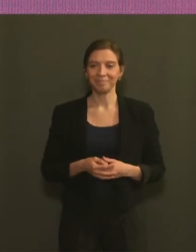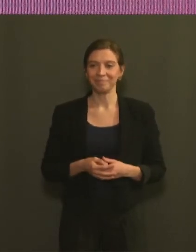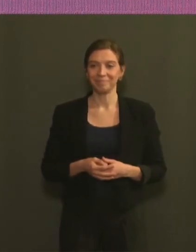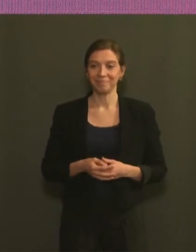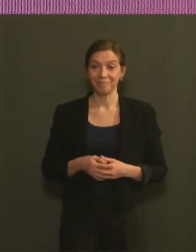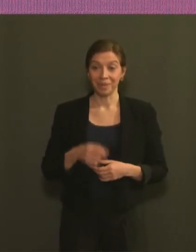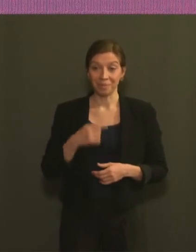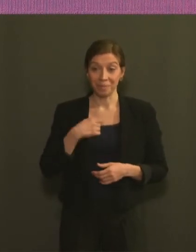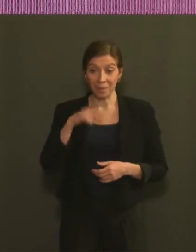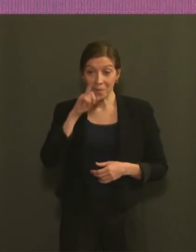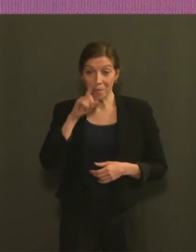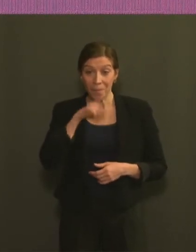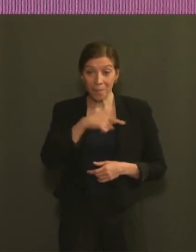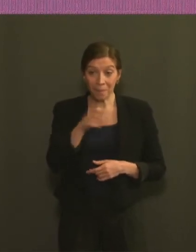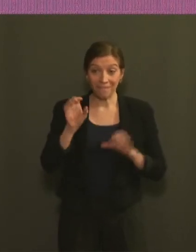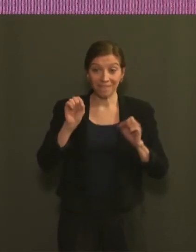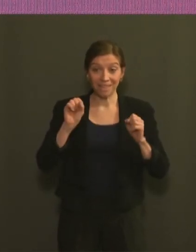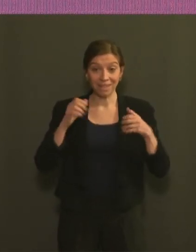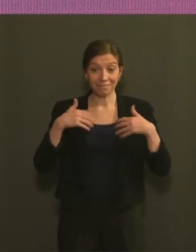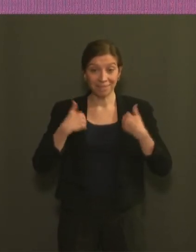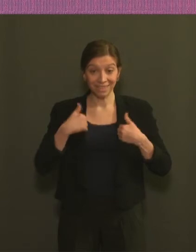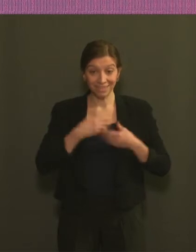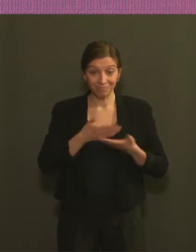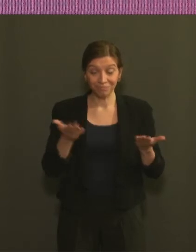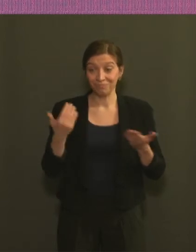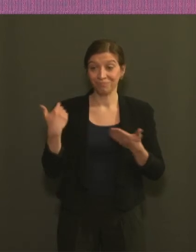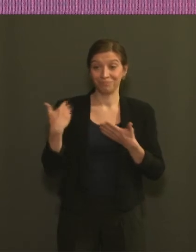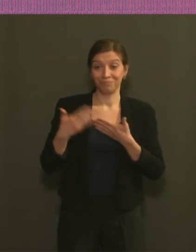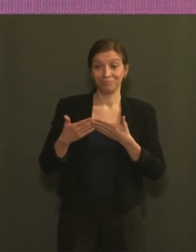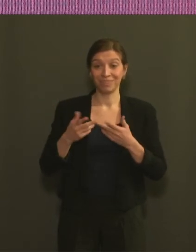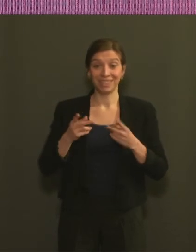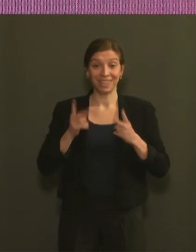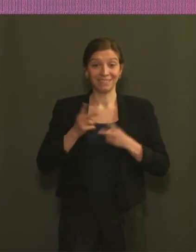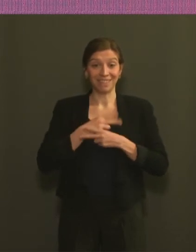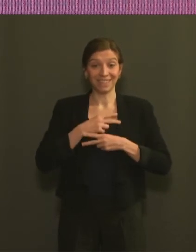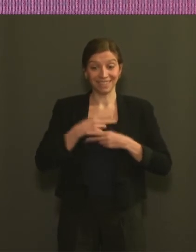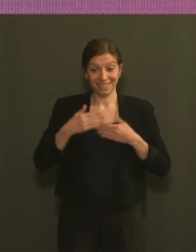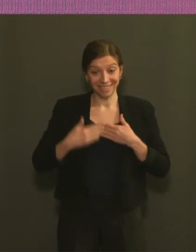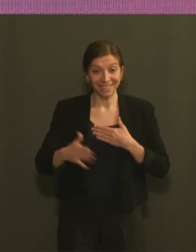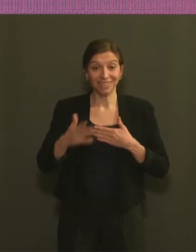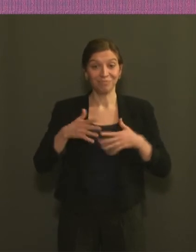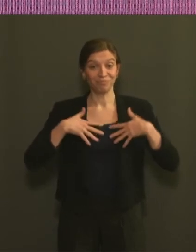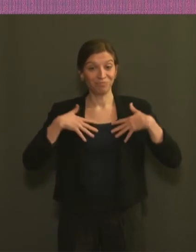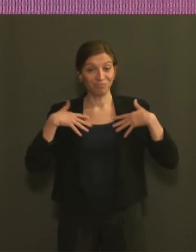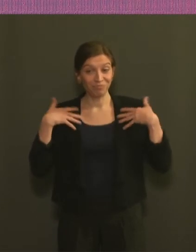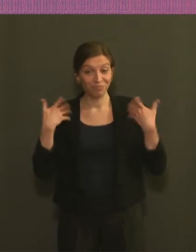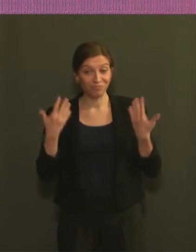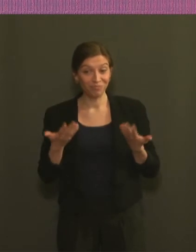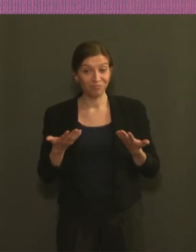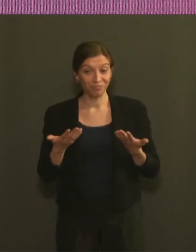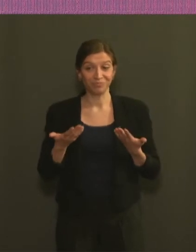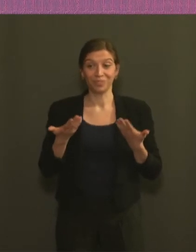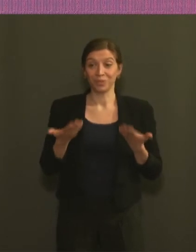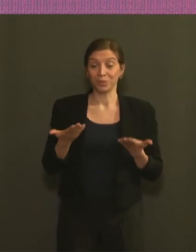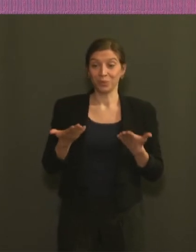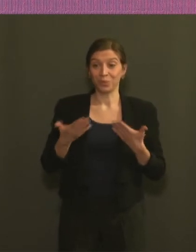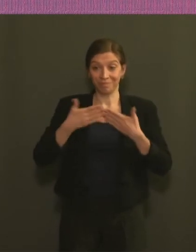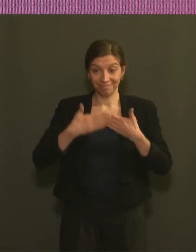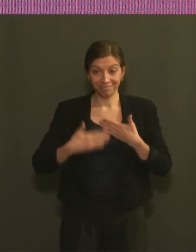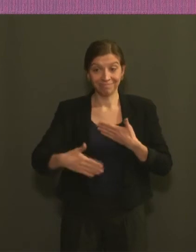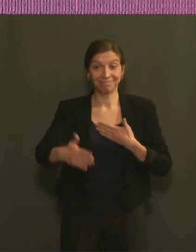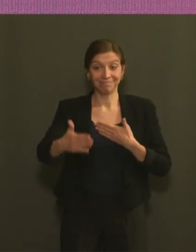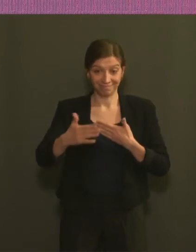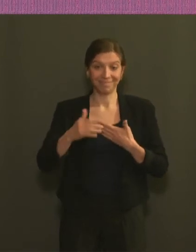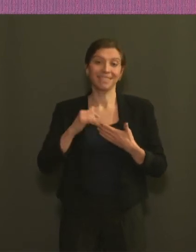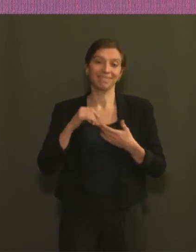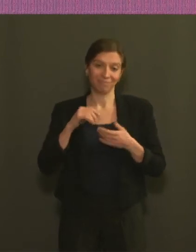quand on signe des questions si les violets informé lors de cette phase iia la pandémie innocente et la voirie